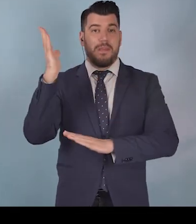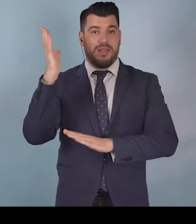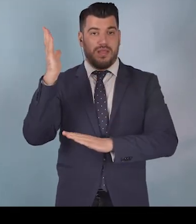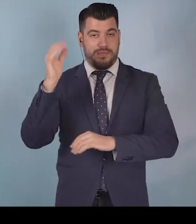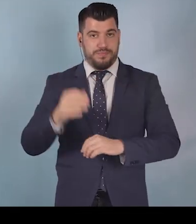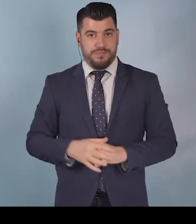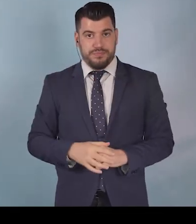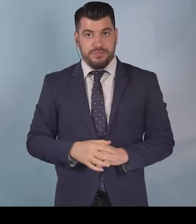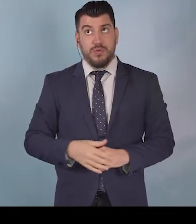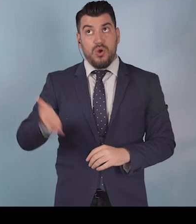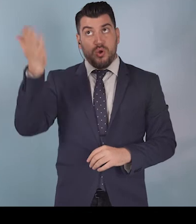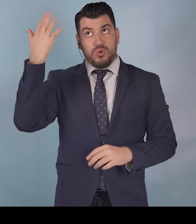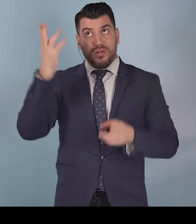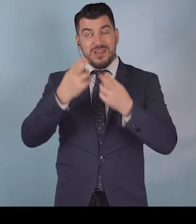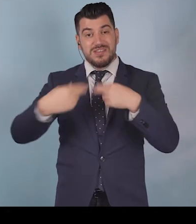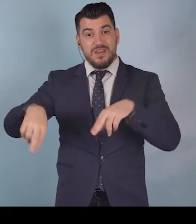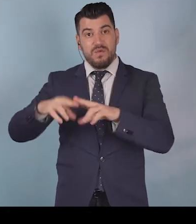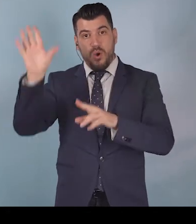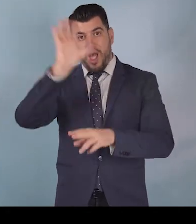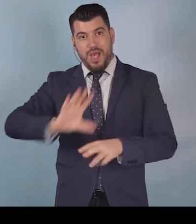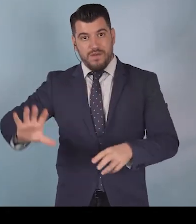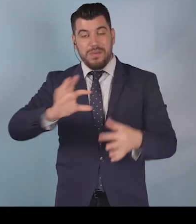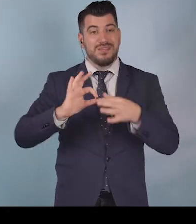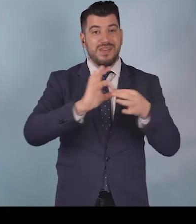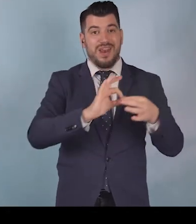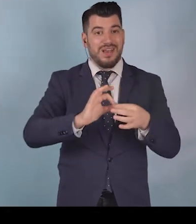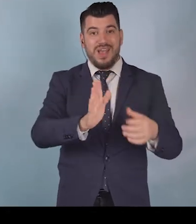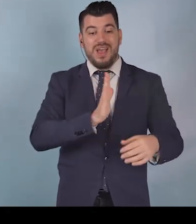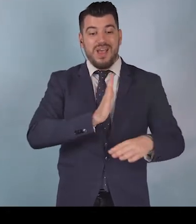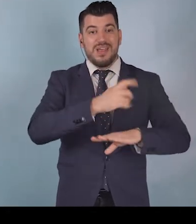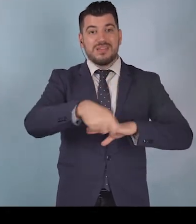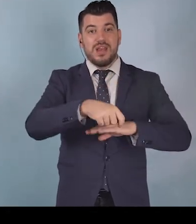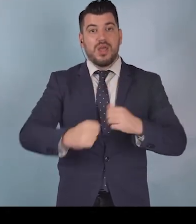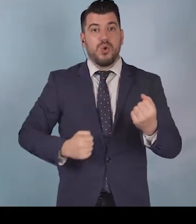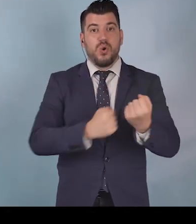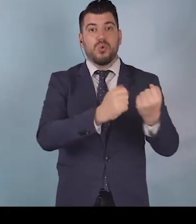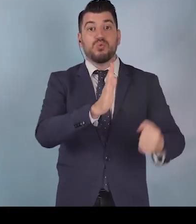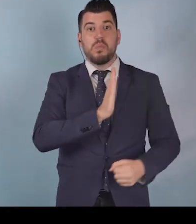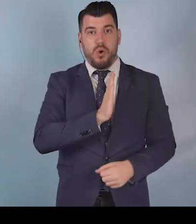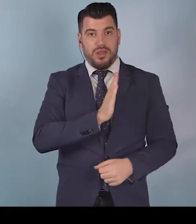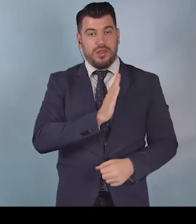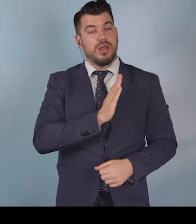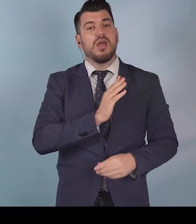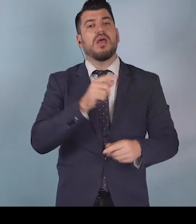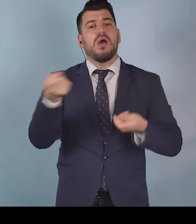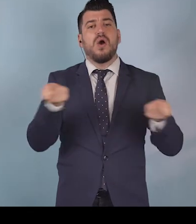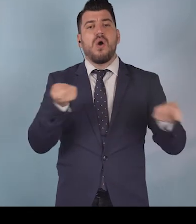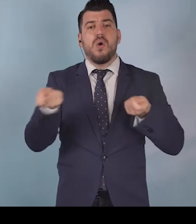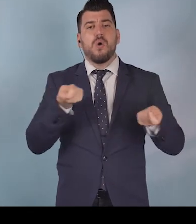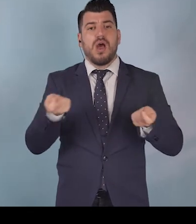2015, το Συμβούλιο της Ευρώπης, σε συνεργασία με το Συνήγορο του Πολίτη, διοργάνωσε το πρώτο εκπαιδευτικό